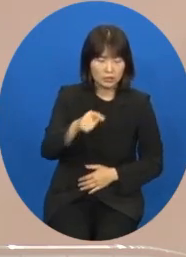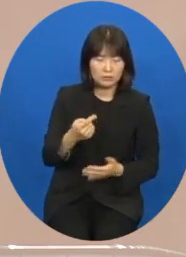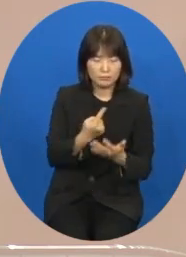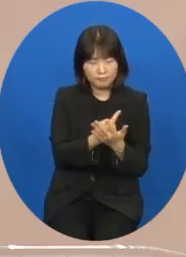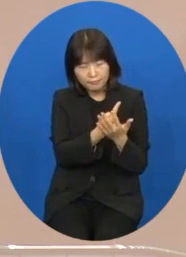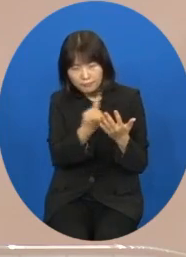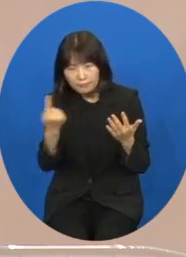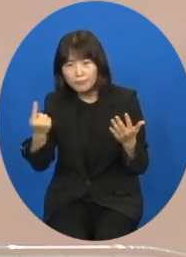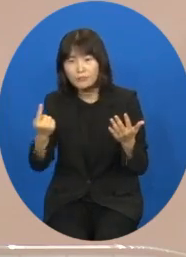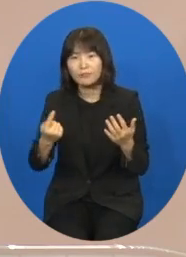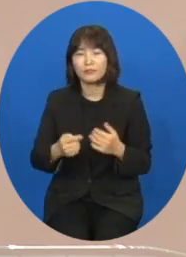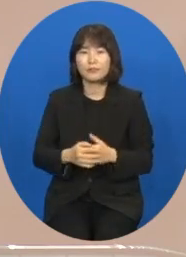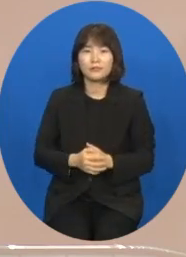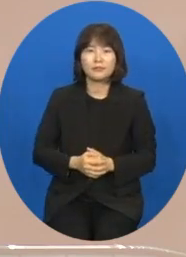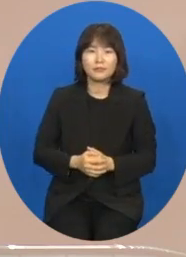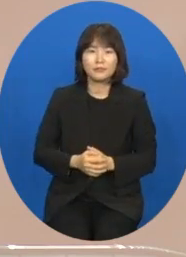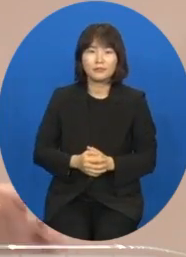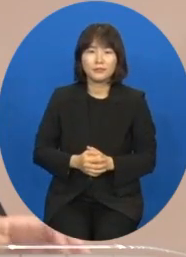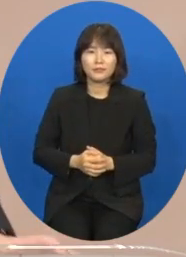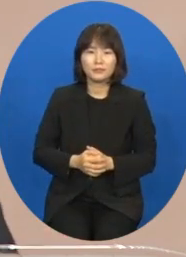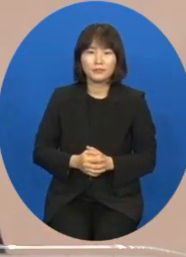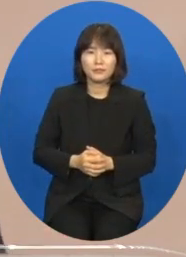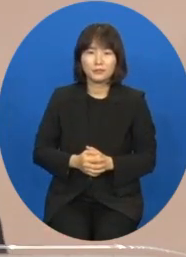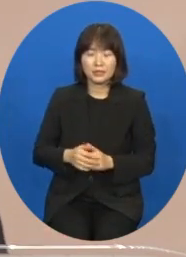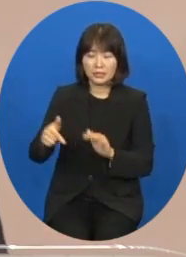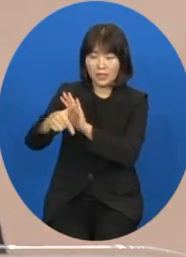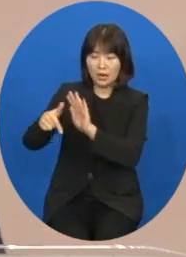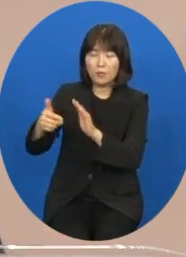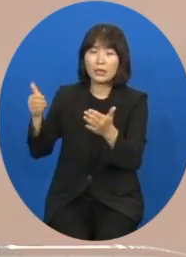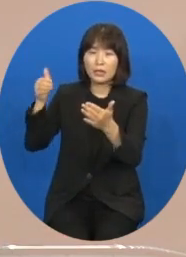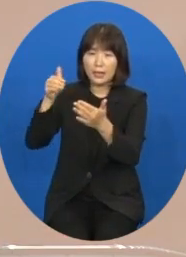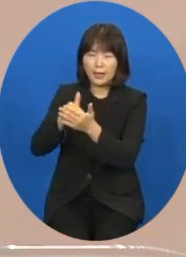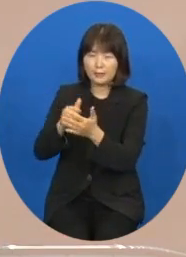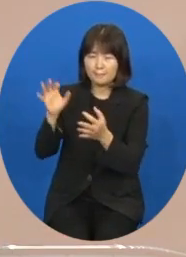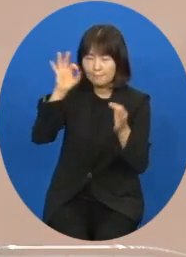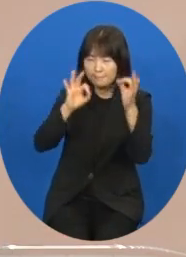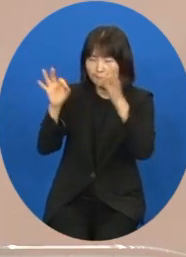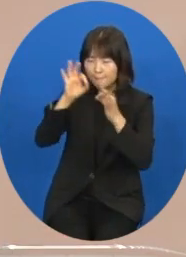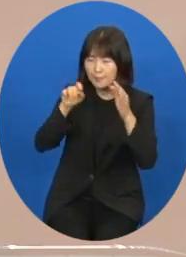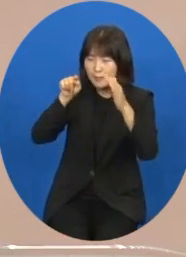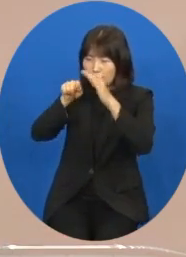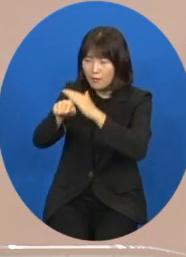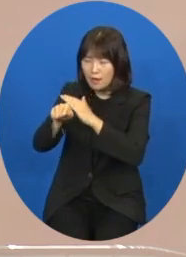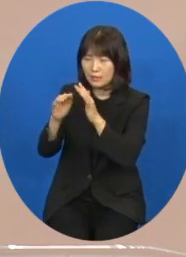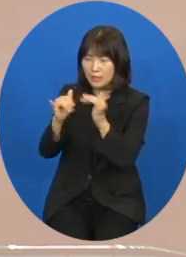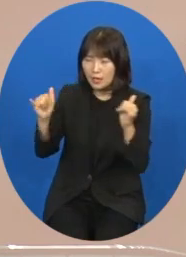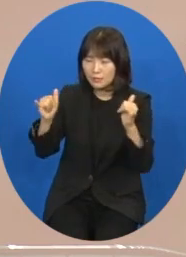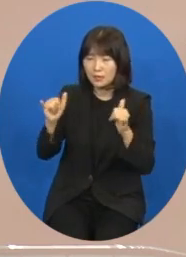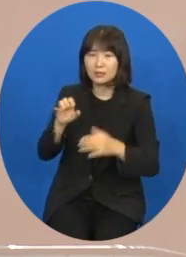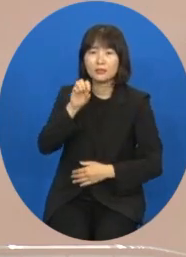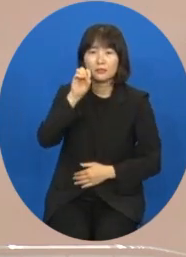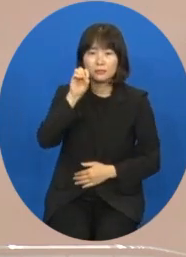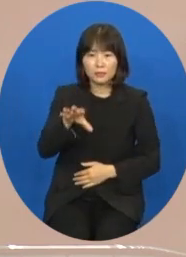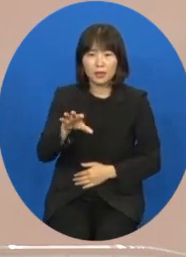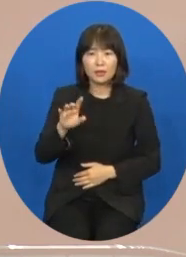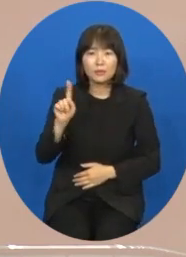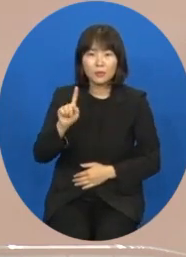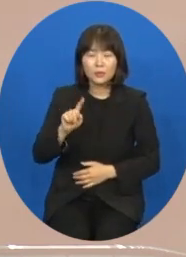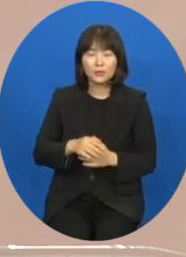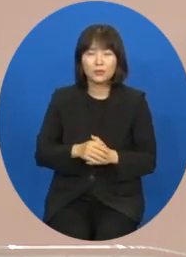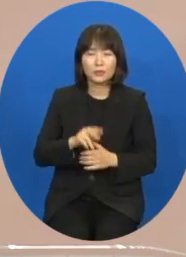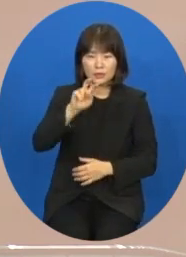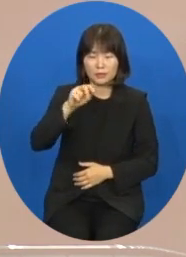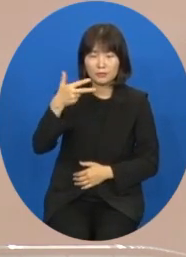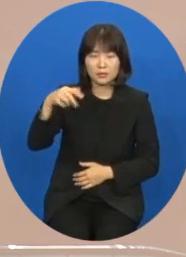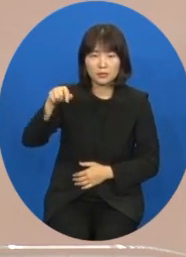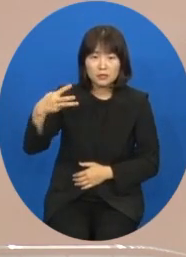하셨어요. 자기를 찾아온, 가버나움까지 찾아온 그 사람들에게 예수님께서 이렇게 말씀하십니다.